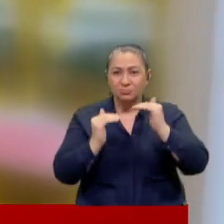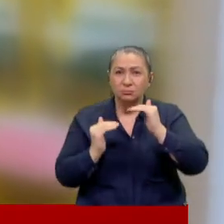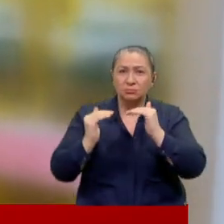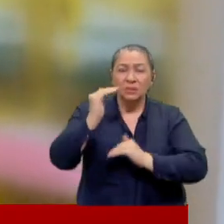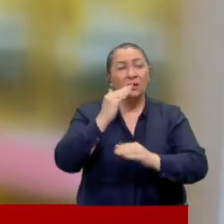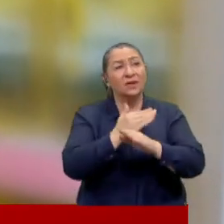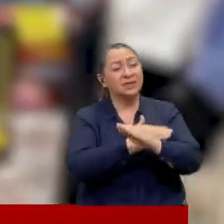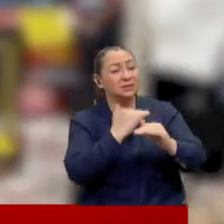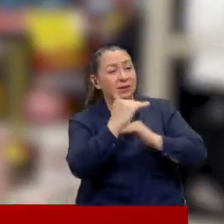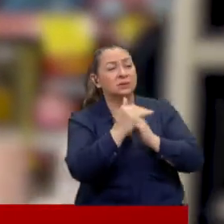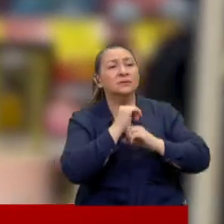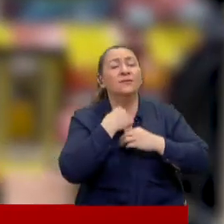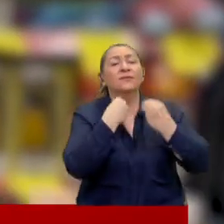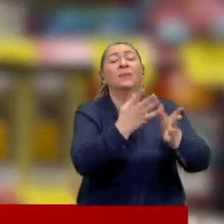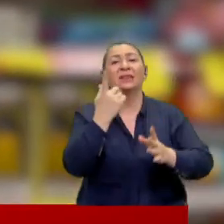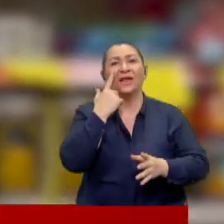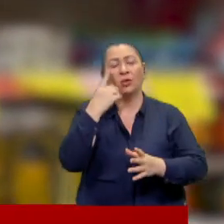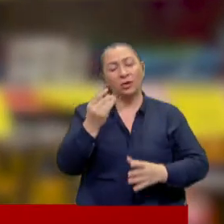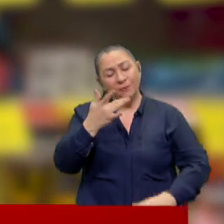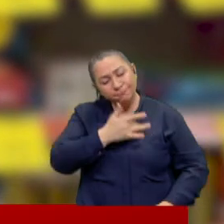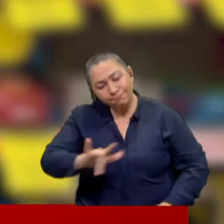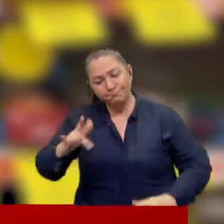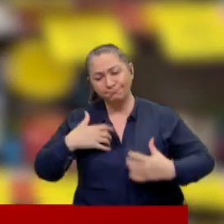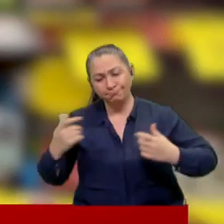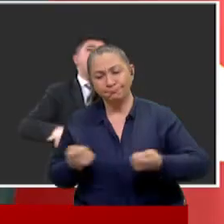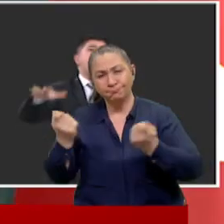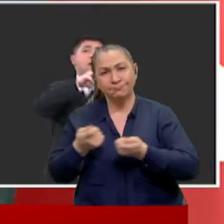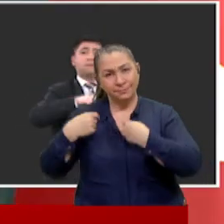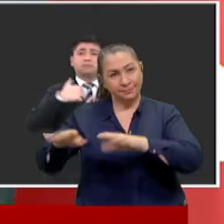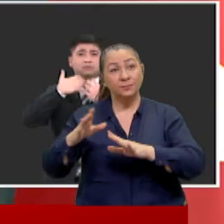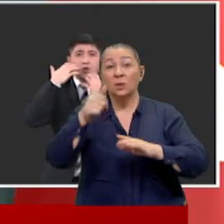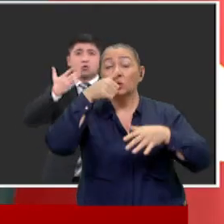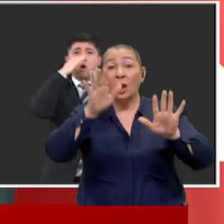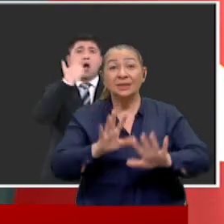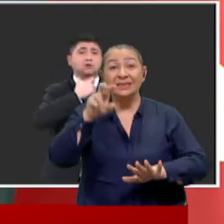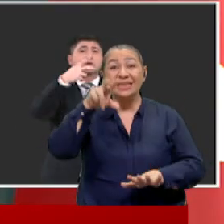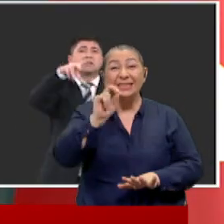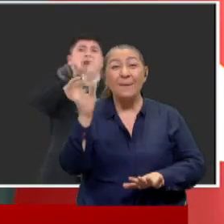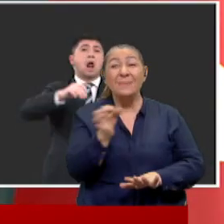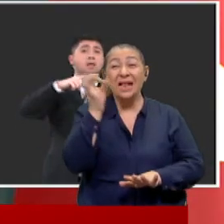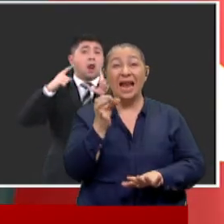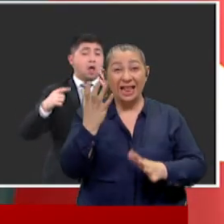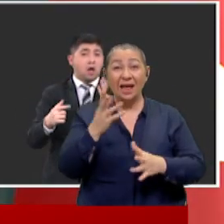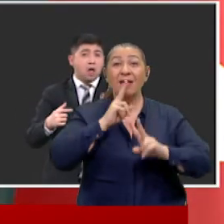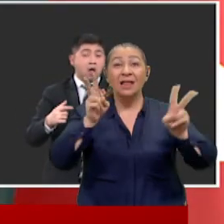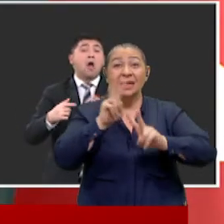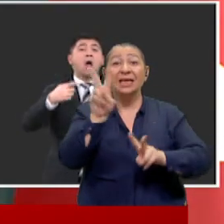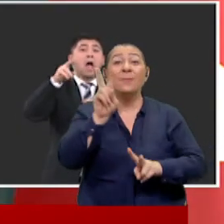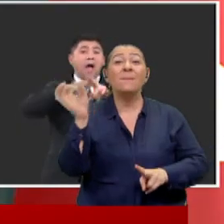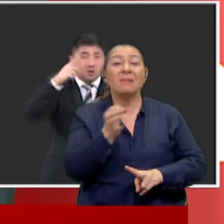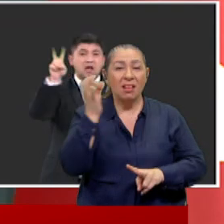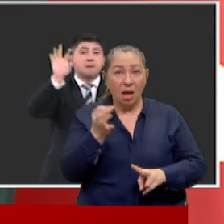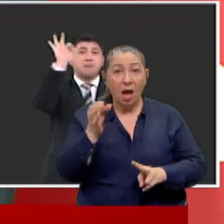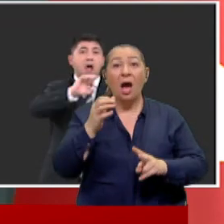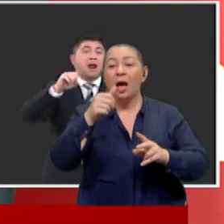vatandaşa tam olarak yansıtma dık devlet olarak fedakarlık yaptık cümlesini kurdu doğalgazda 80 milyar liralık elektrikte 20